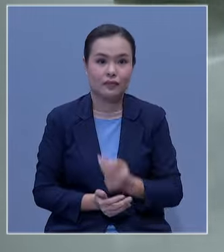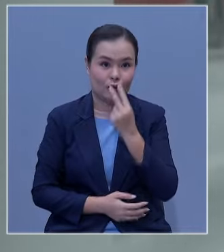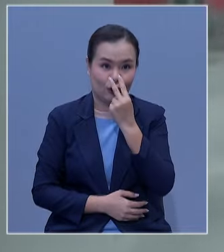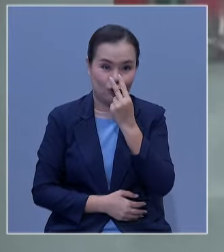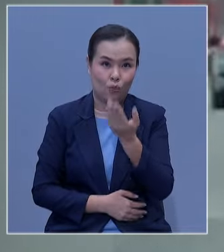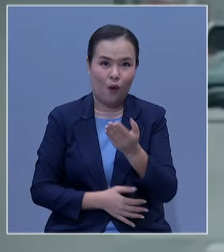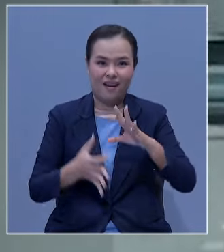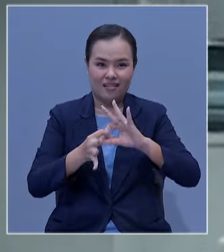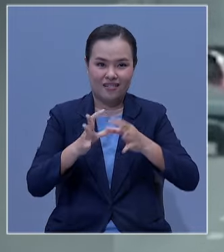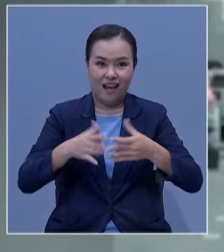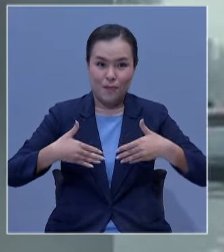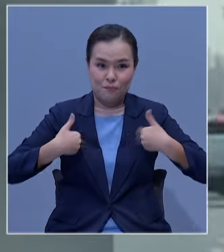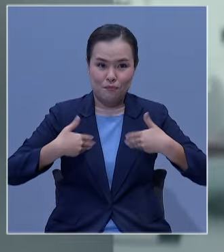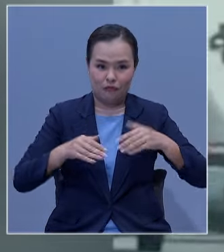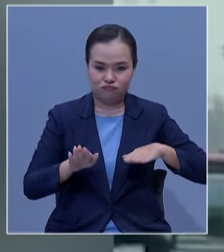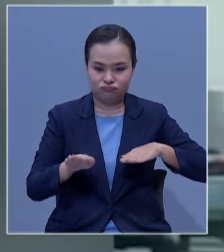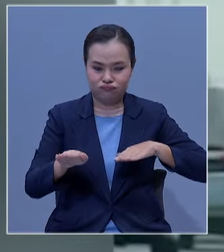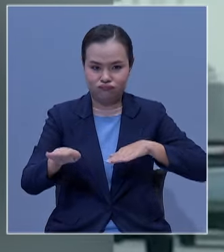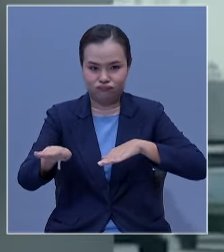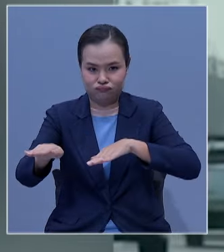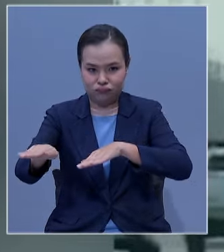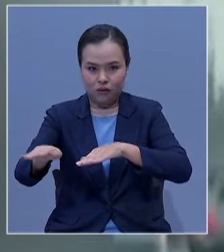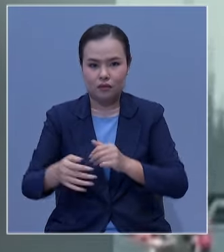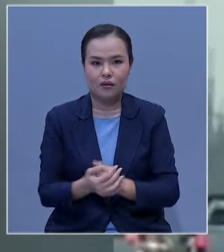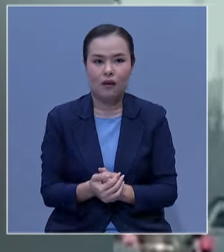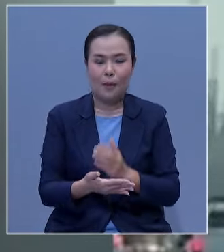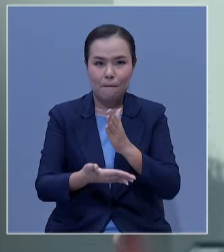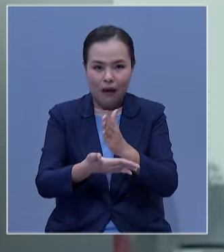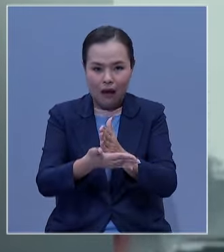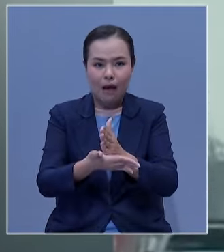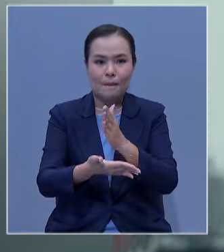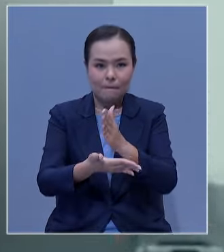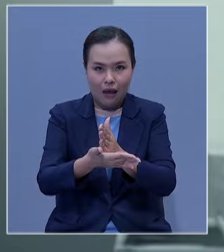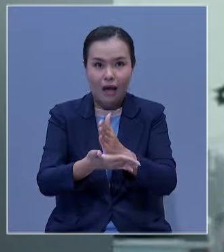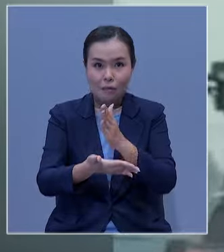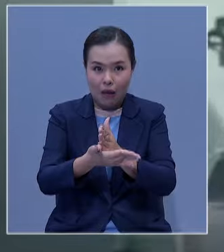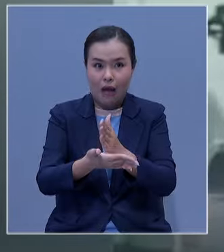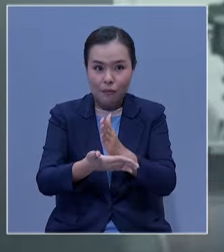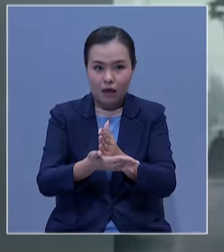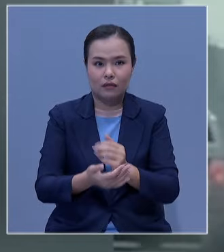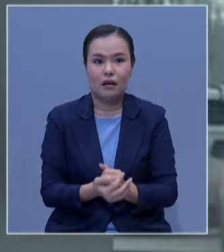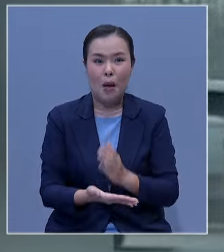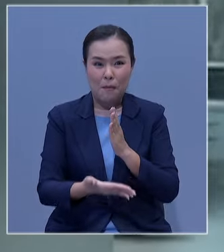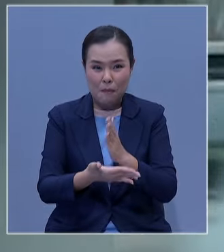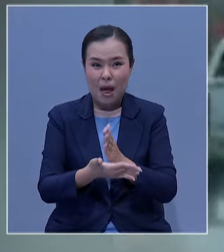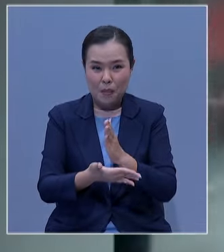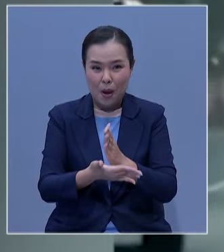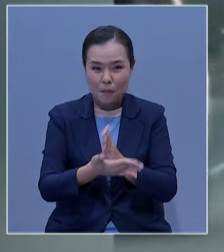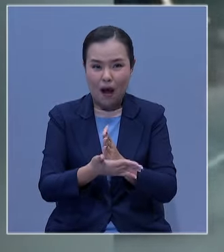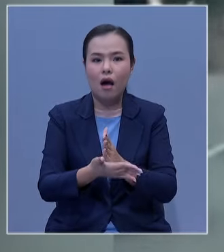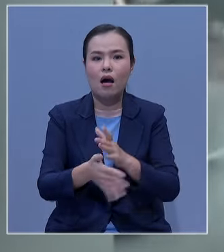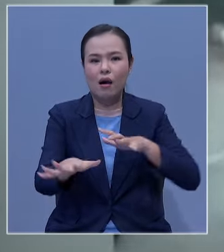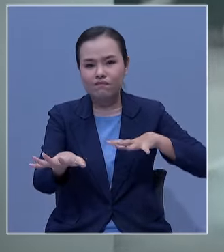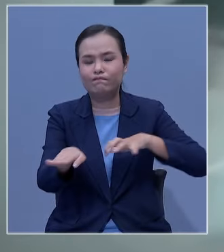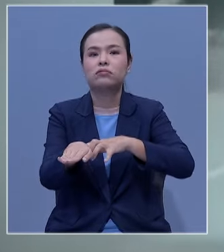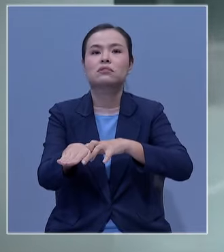ฬามันมันกันเท่าตามไปพอเบรกข้างหน้าเบรกเบิ้งมันสิเบรกวะมันสิเบรกวะมันสิเบรกวะมันสิเบรกวะกว่า